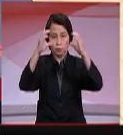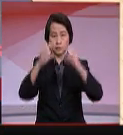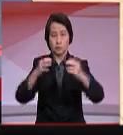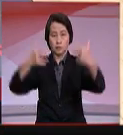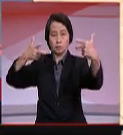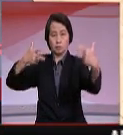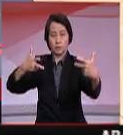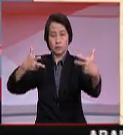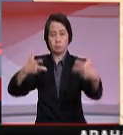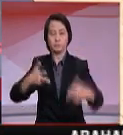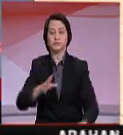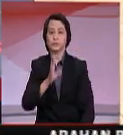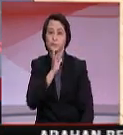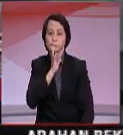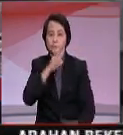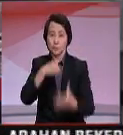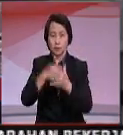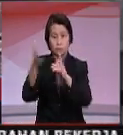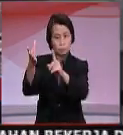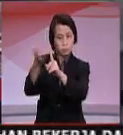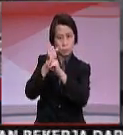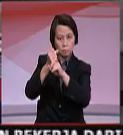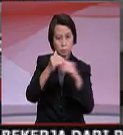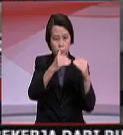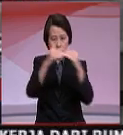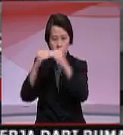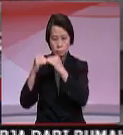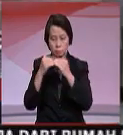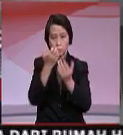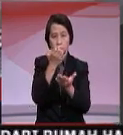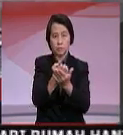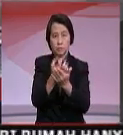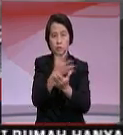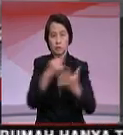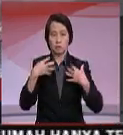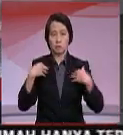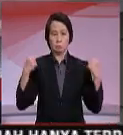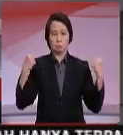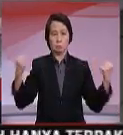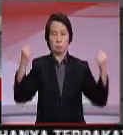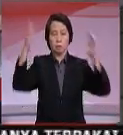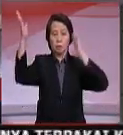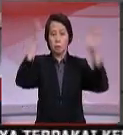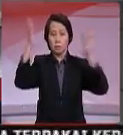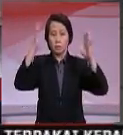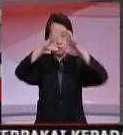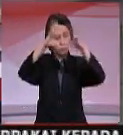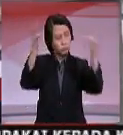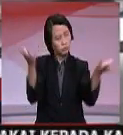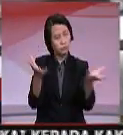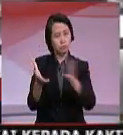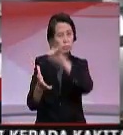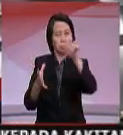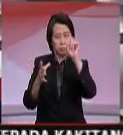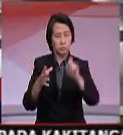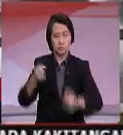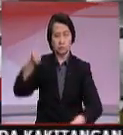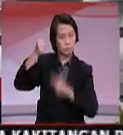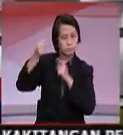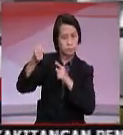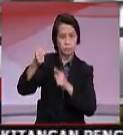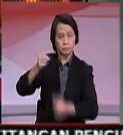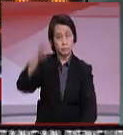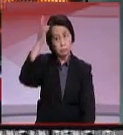maya. Tegas beliau, dalam mencapai keseimbangan ekonomi dan kesihatan, negara di seluruh dunia perlu berpegang teguh